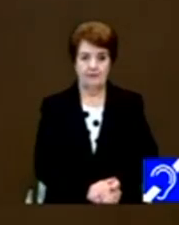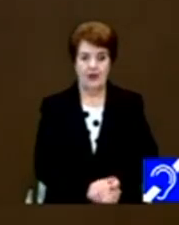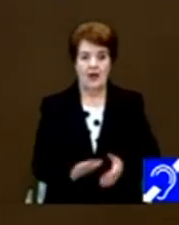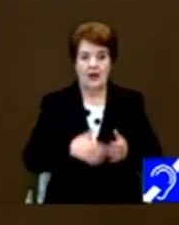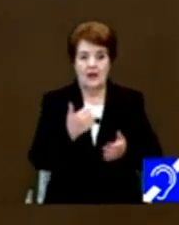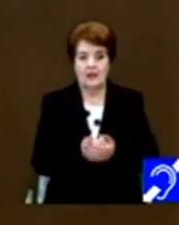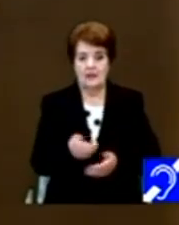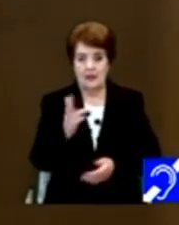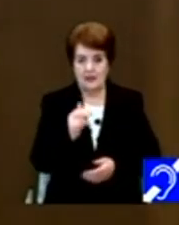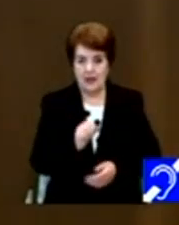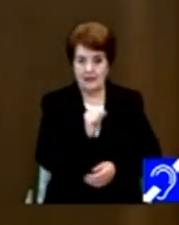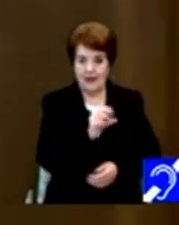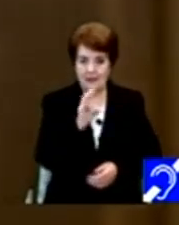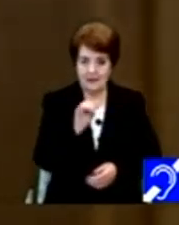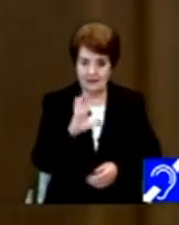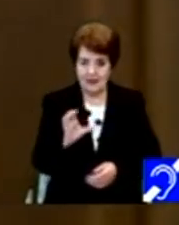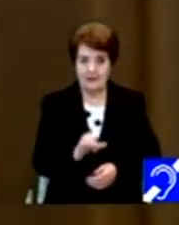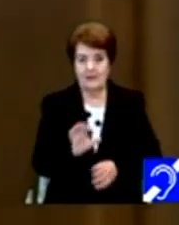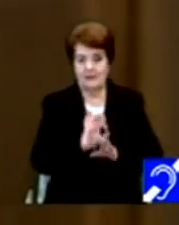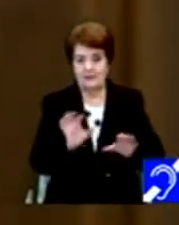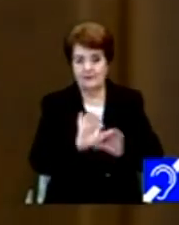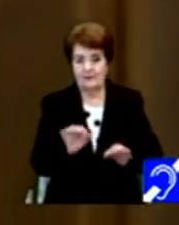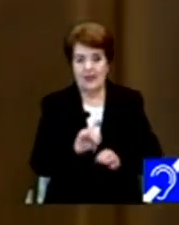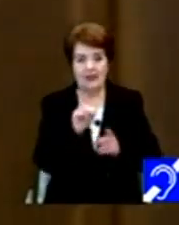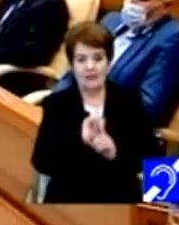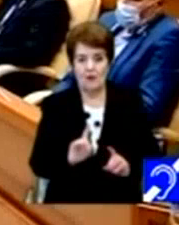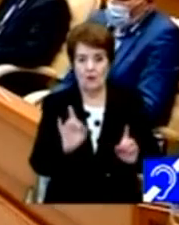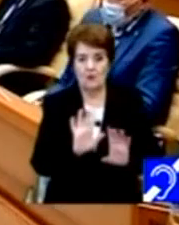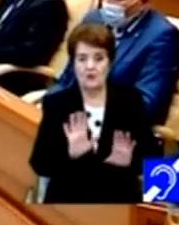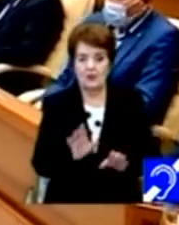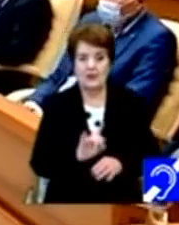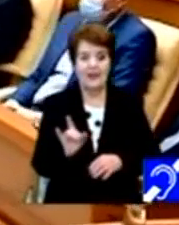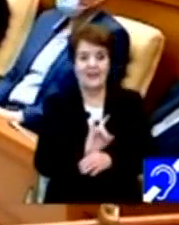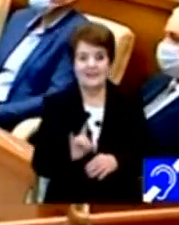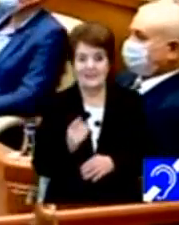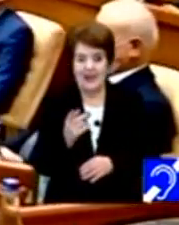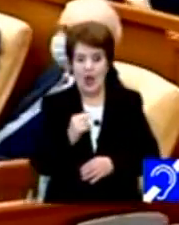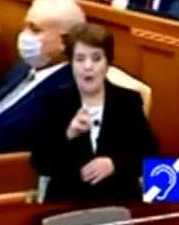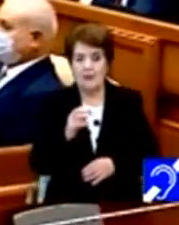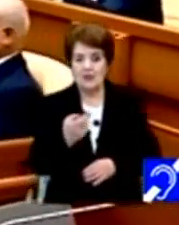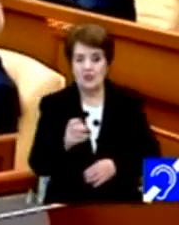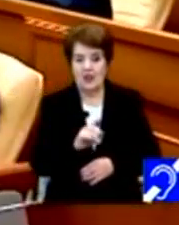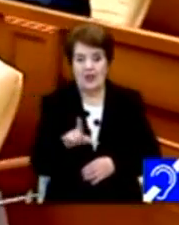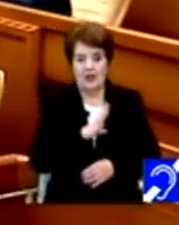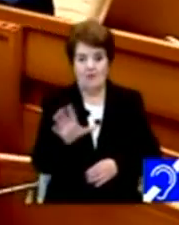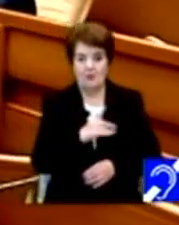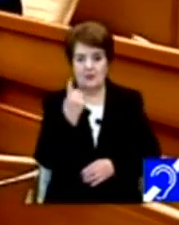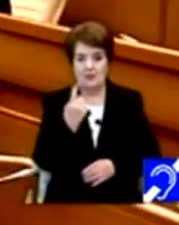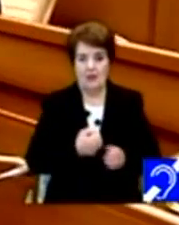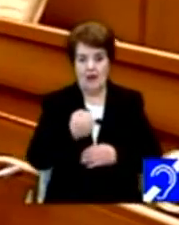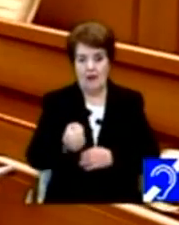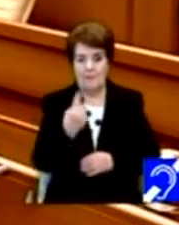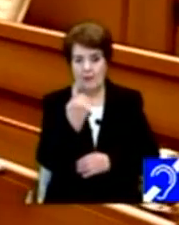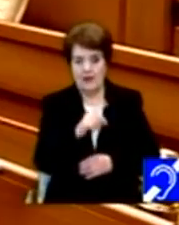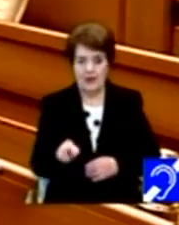Liderul platformei, Da Andrei Năstase, și-a manifestat într-o manieră neobișnuită dezamăgirea pentru că nu a fost desemnat la funcția de premier. Ce mesaj